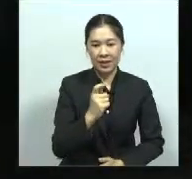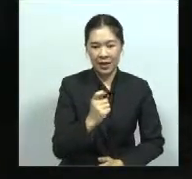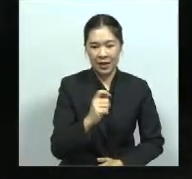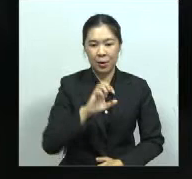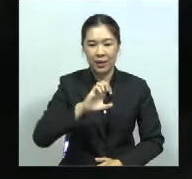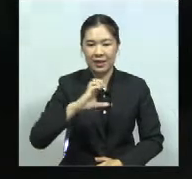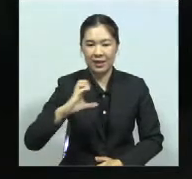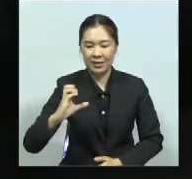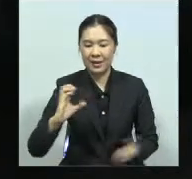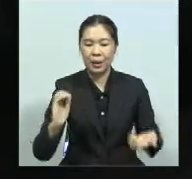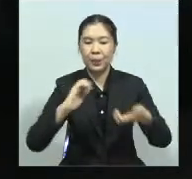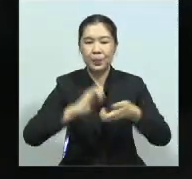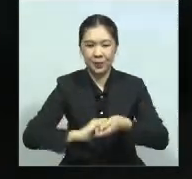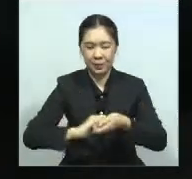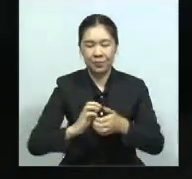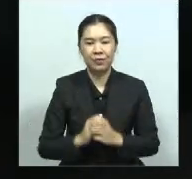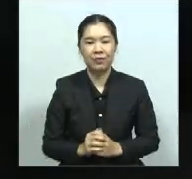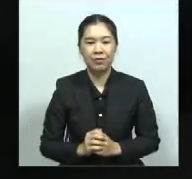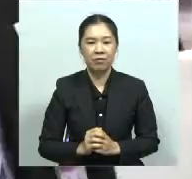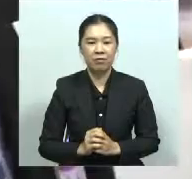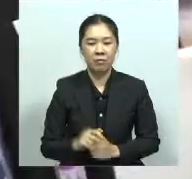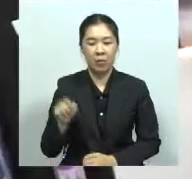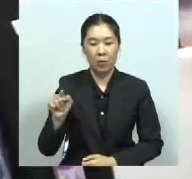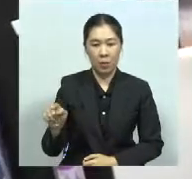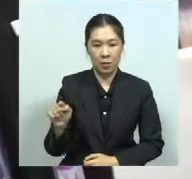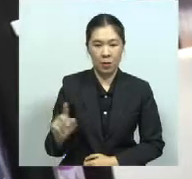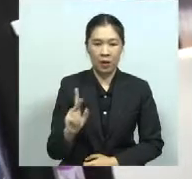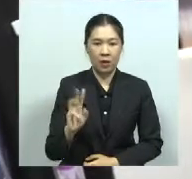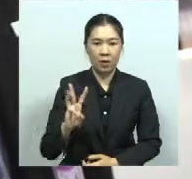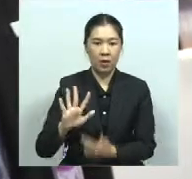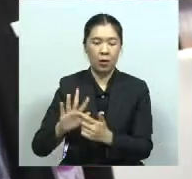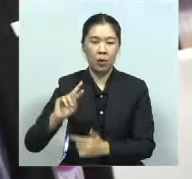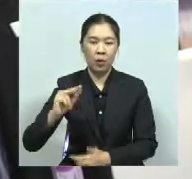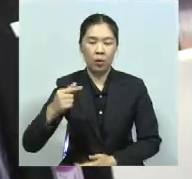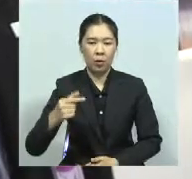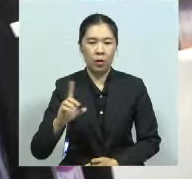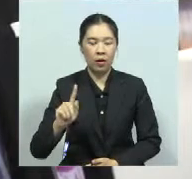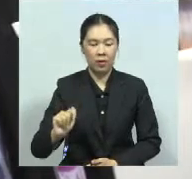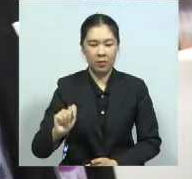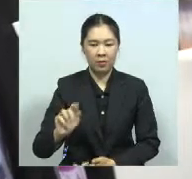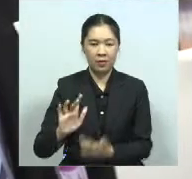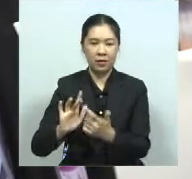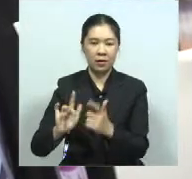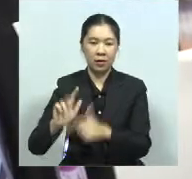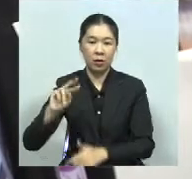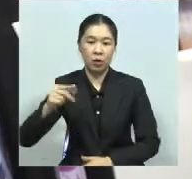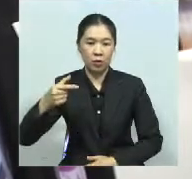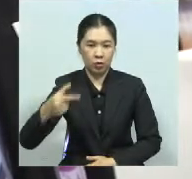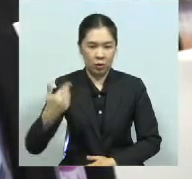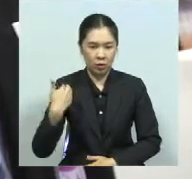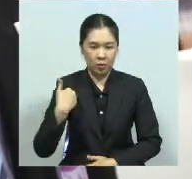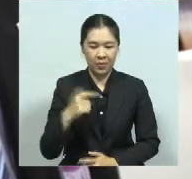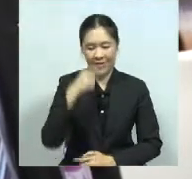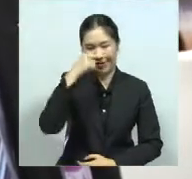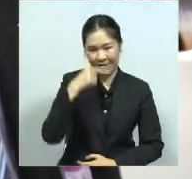วยกันสำหรับกวางตุ้งถือว่าเป็นมณฑลที่ใหญ่ที่สุดของจีนในปี2561ไทยและกวางตุ้งมีมูลค่า